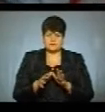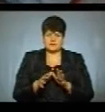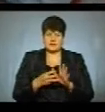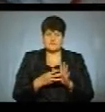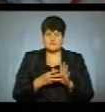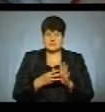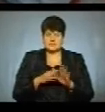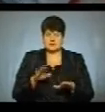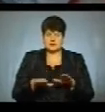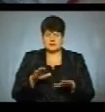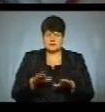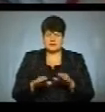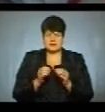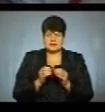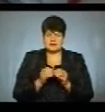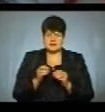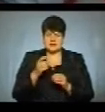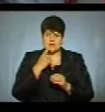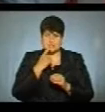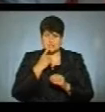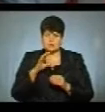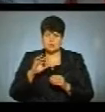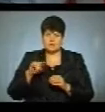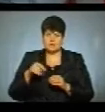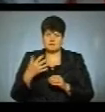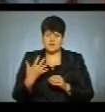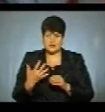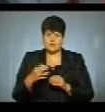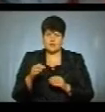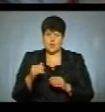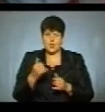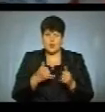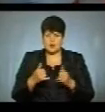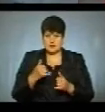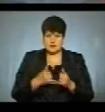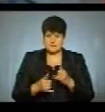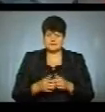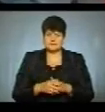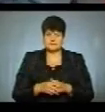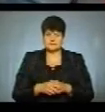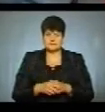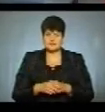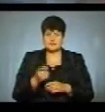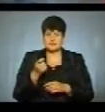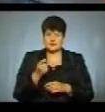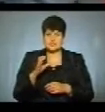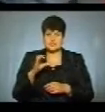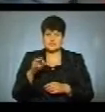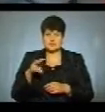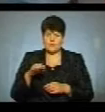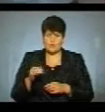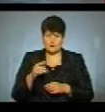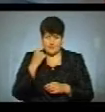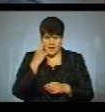6, 8, так, 10 яєць так. І 0,5 олії. 10 яєць, десь півлітри олії, трошки солі, так